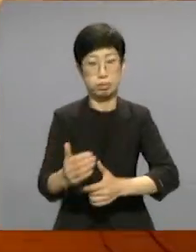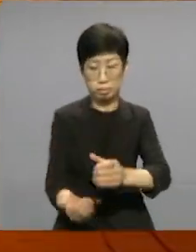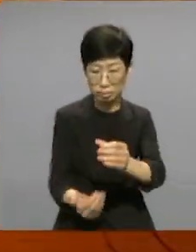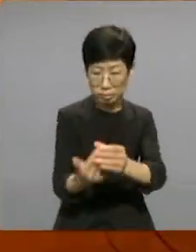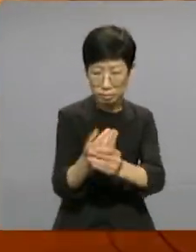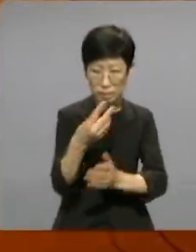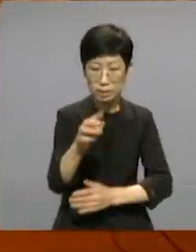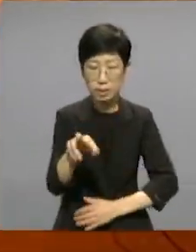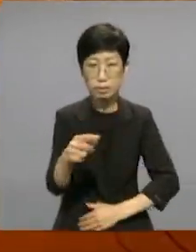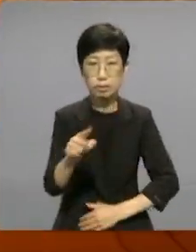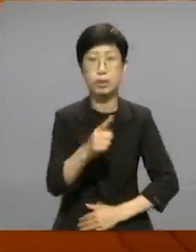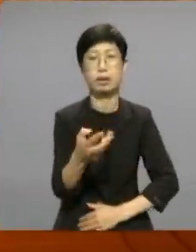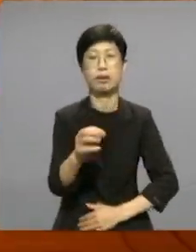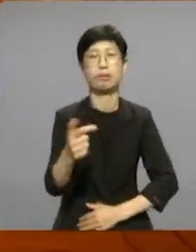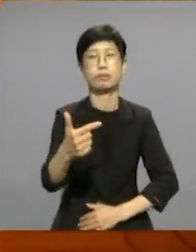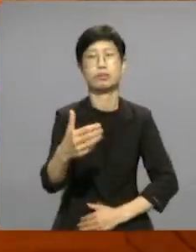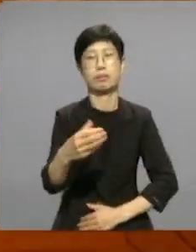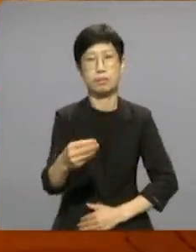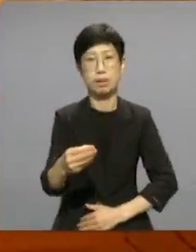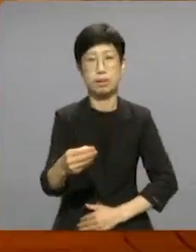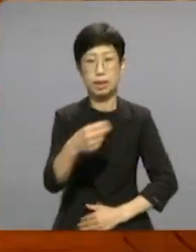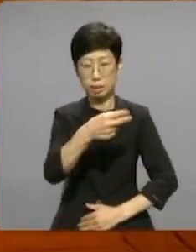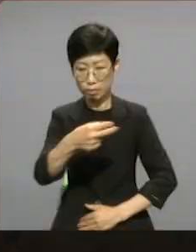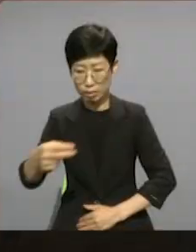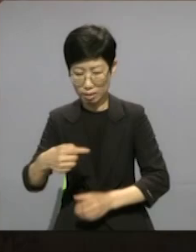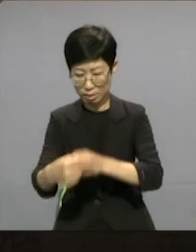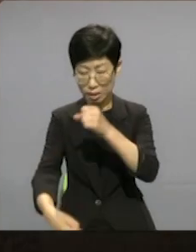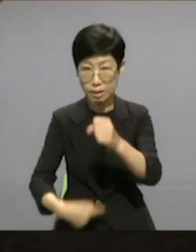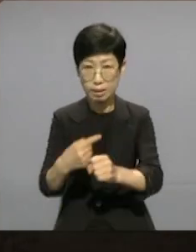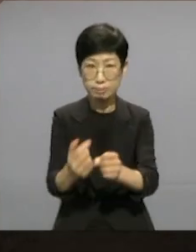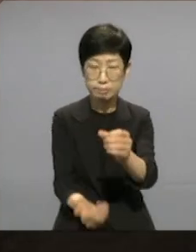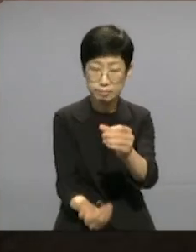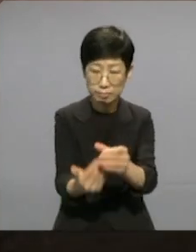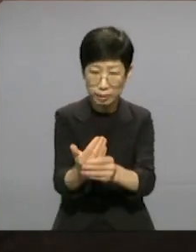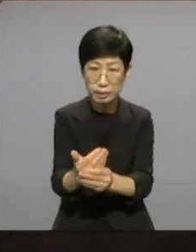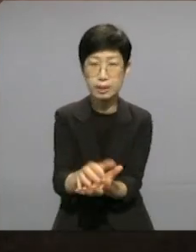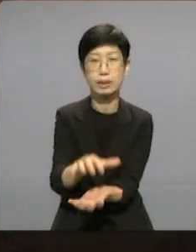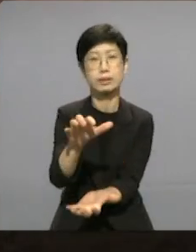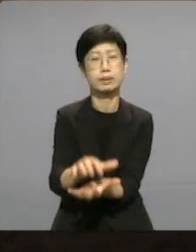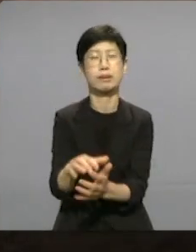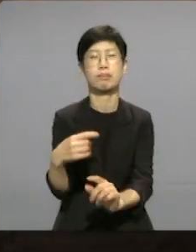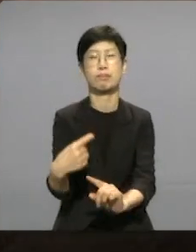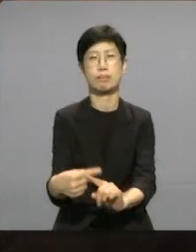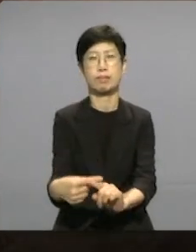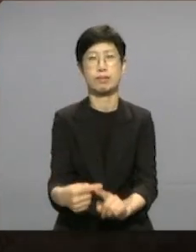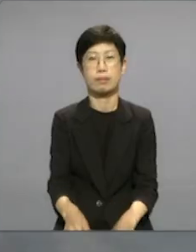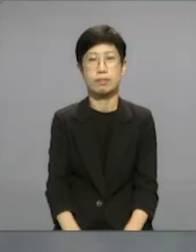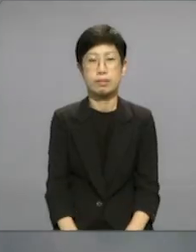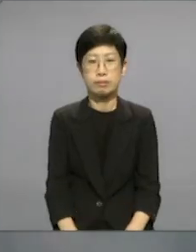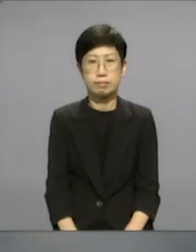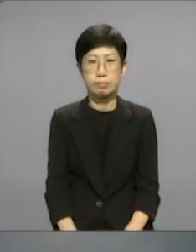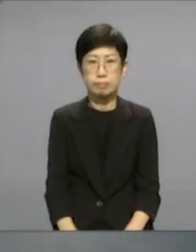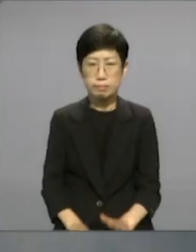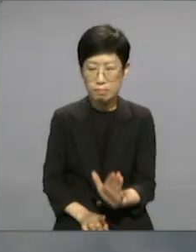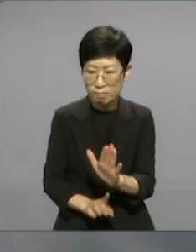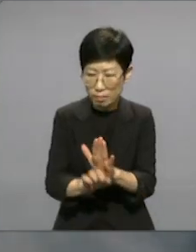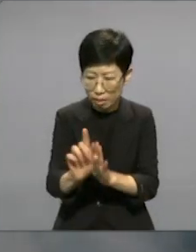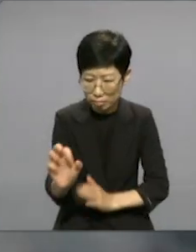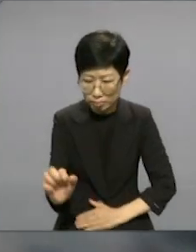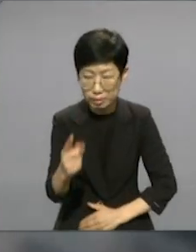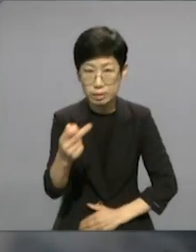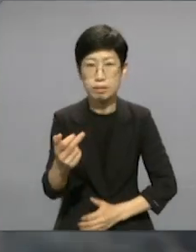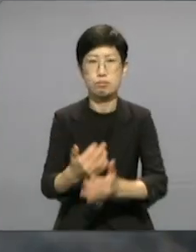이산화탄소는 1억 6천만 톤. 인도네시아의 연간 이산화탄소 배출량과 맞먹습니다. 기후변화는 산불